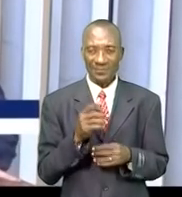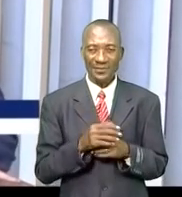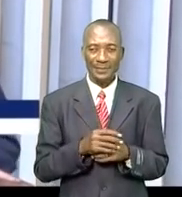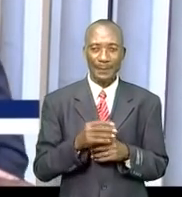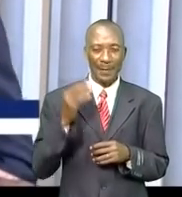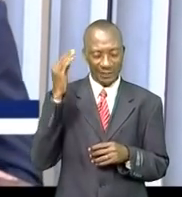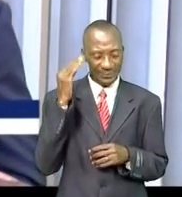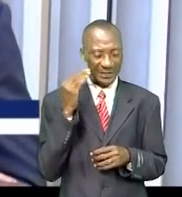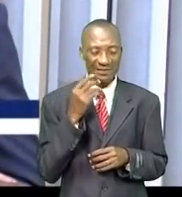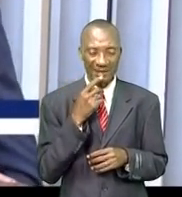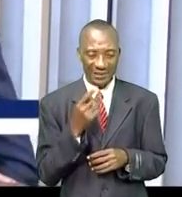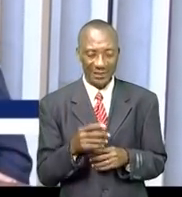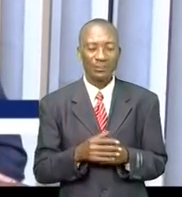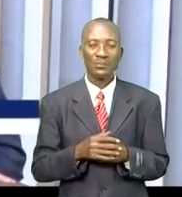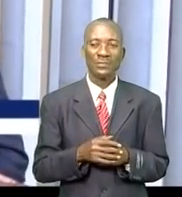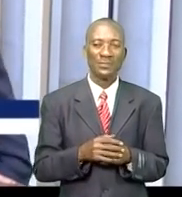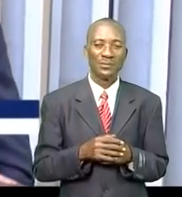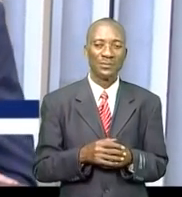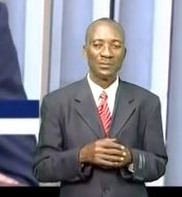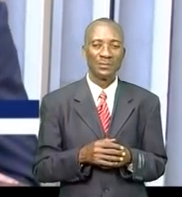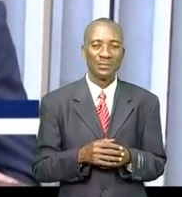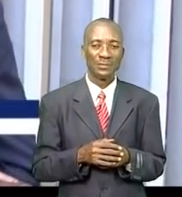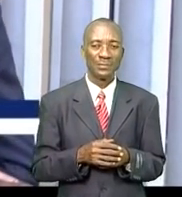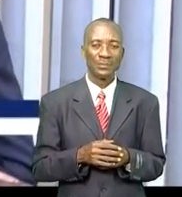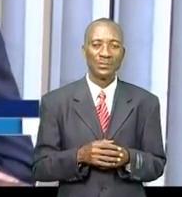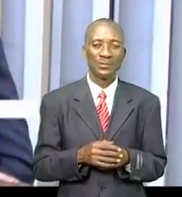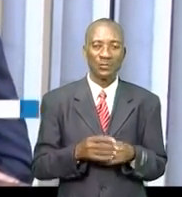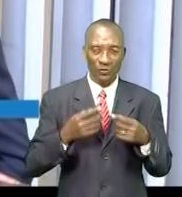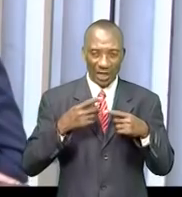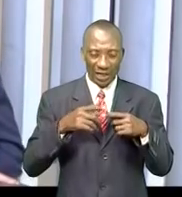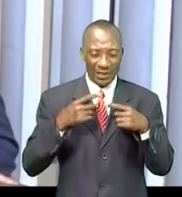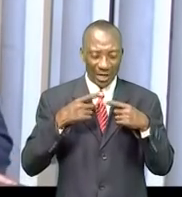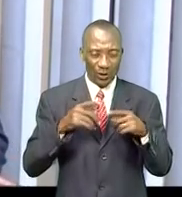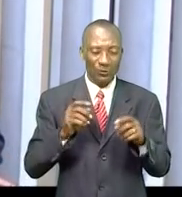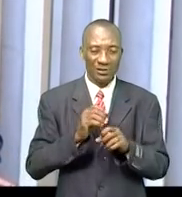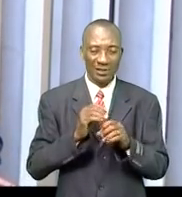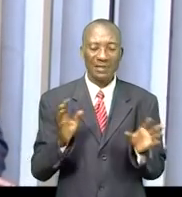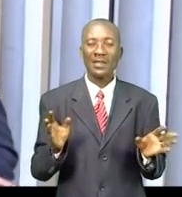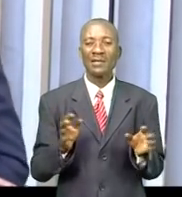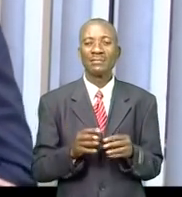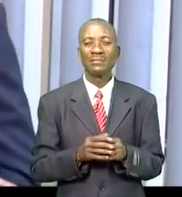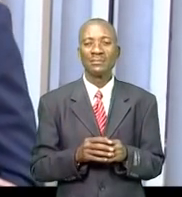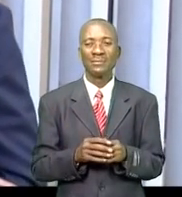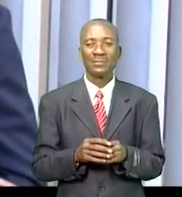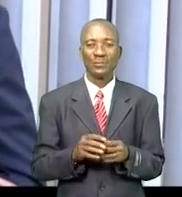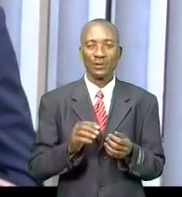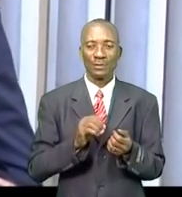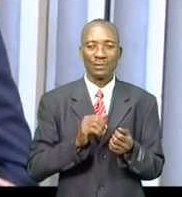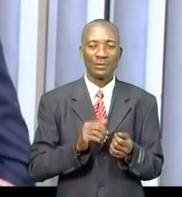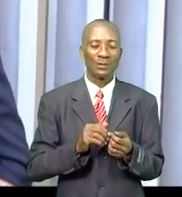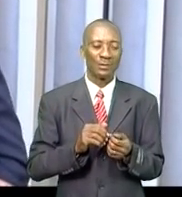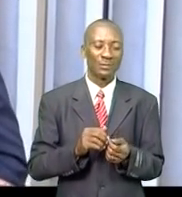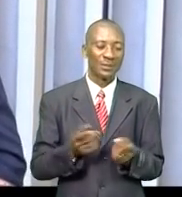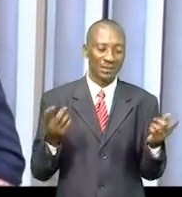la confirmation qu'il a d'ailleurs eu l'occasion d'affirmer il y a peu de temps lors de la journée sur la liberté de la presse et des